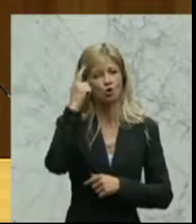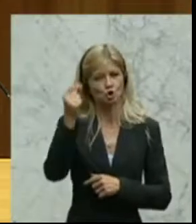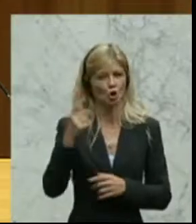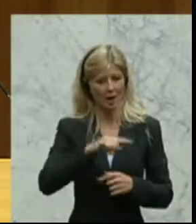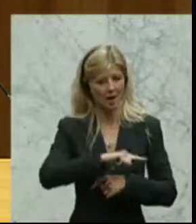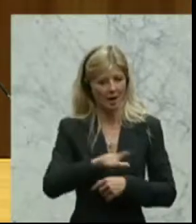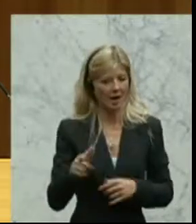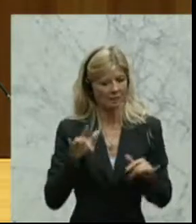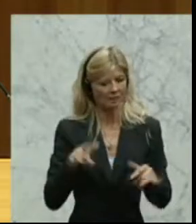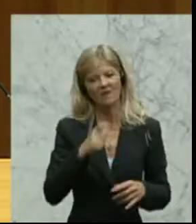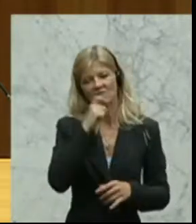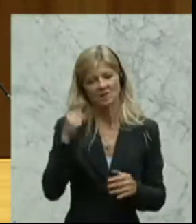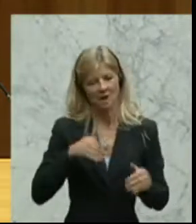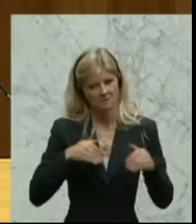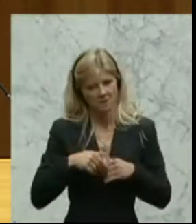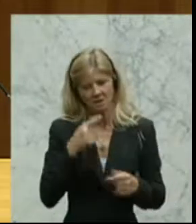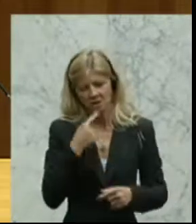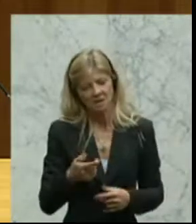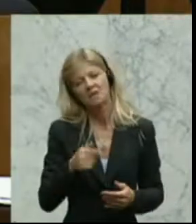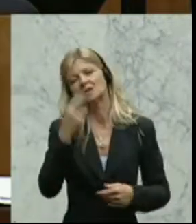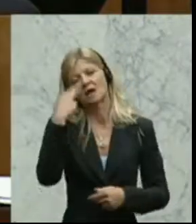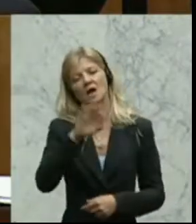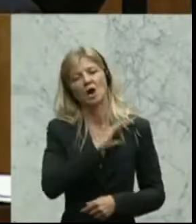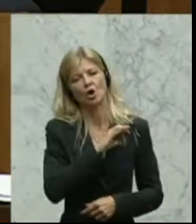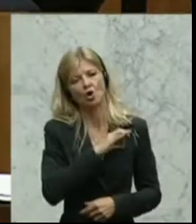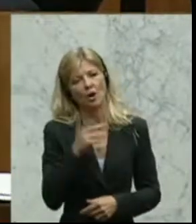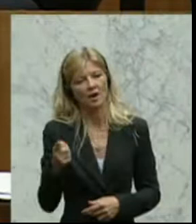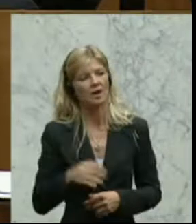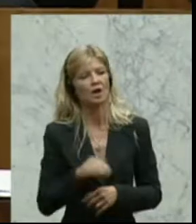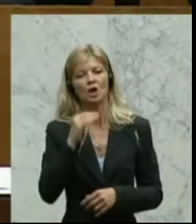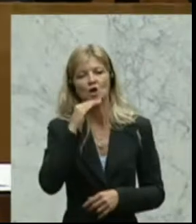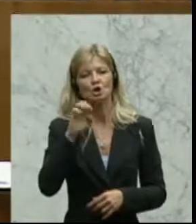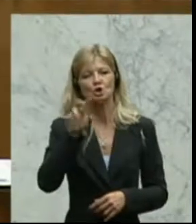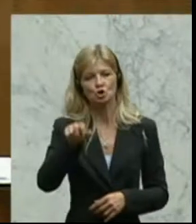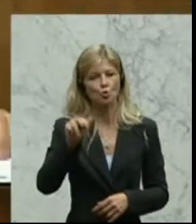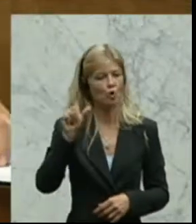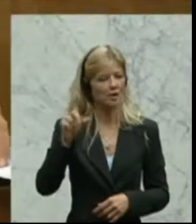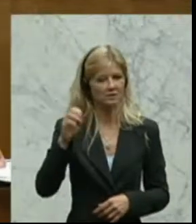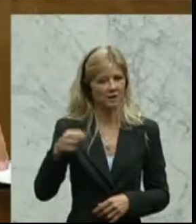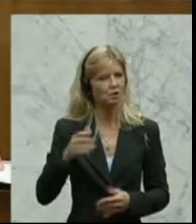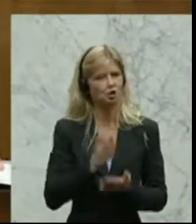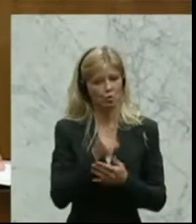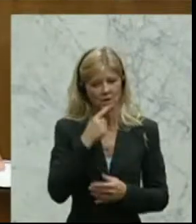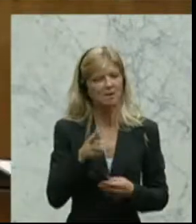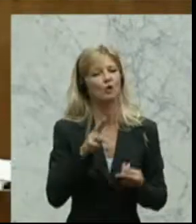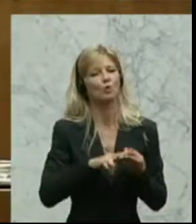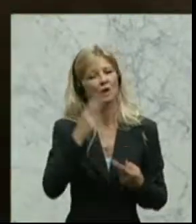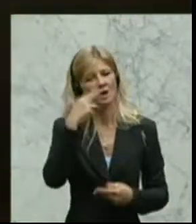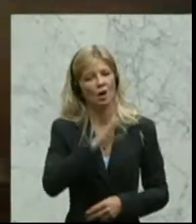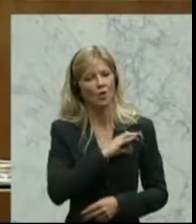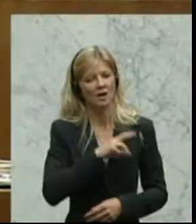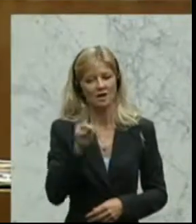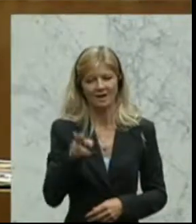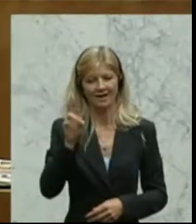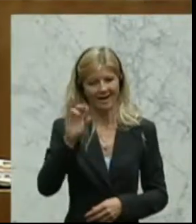Jan Kai Greiner festgestellt. Und wir sind auch innerhalb der Europäischen Union im Spitzenfeld. Und das